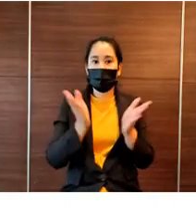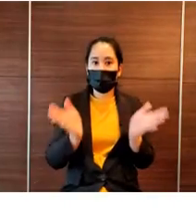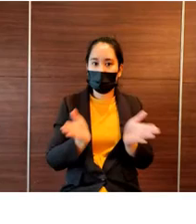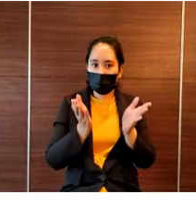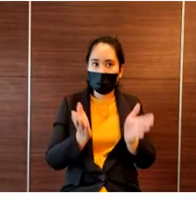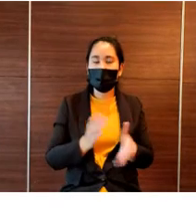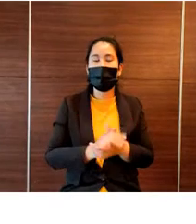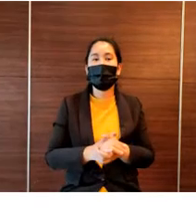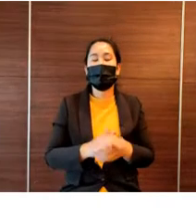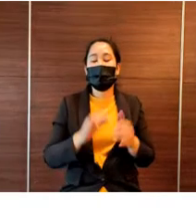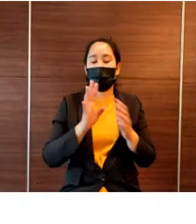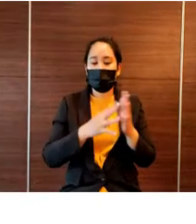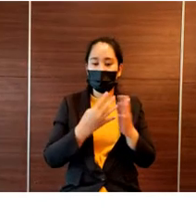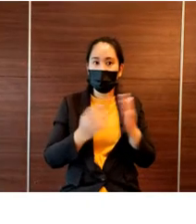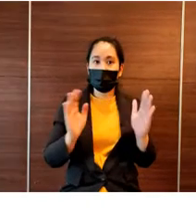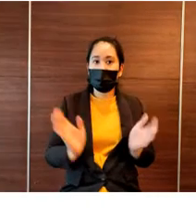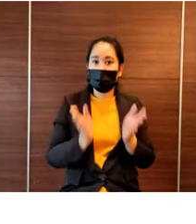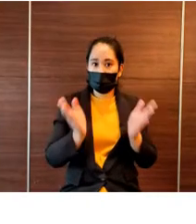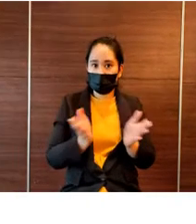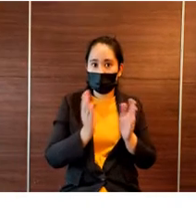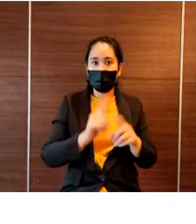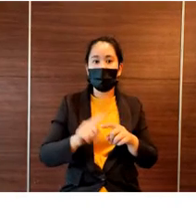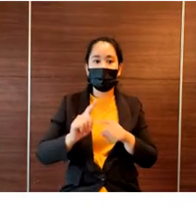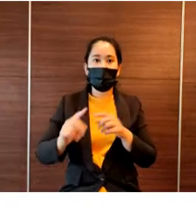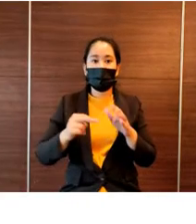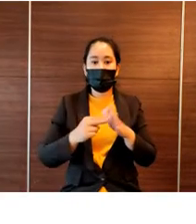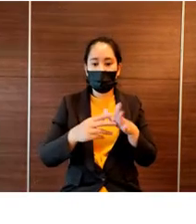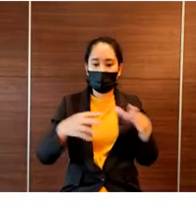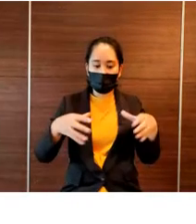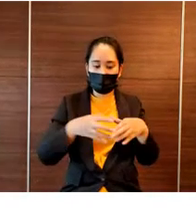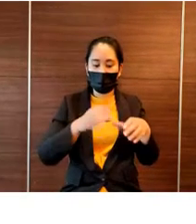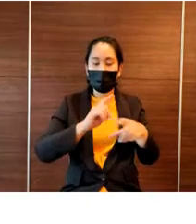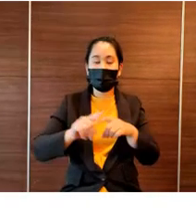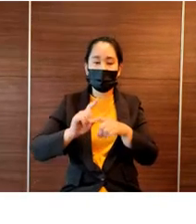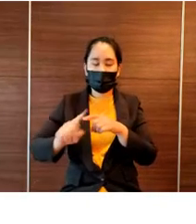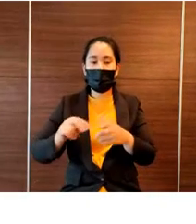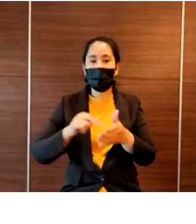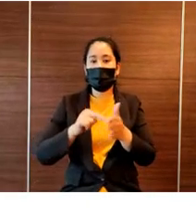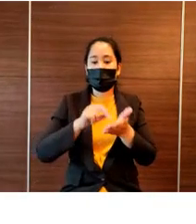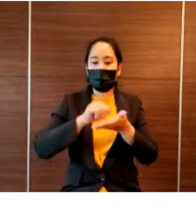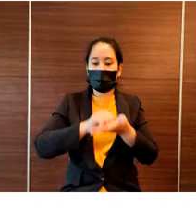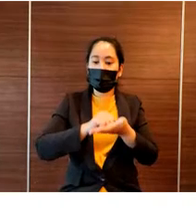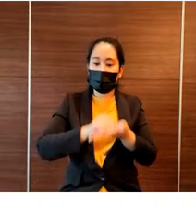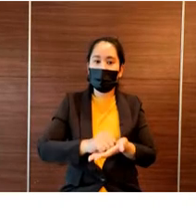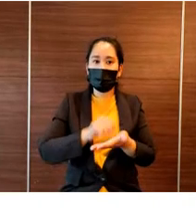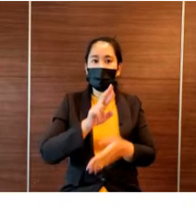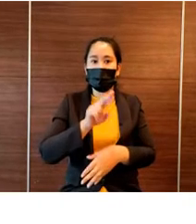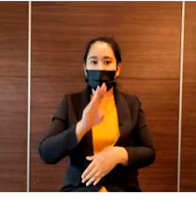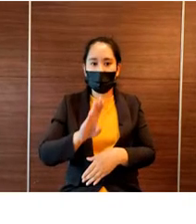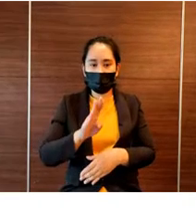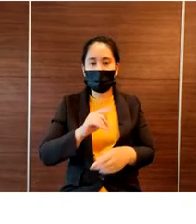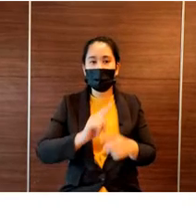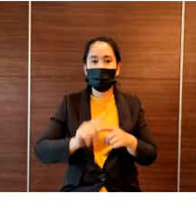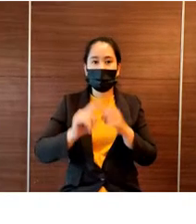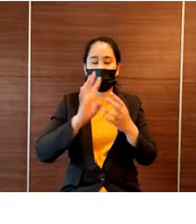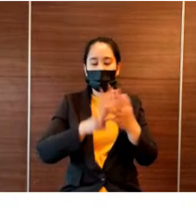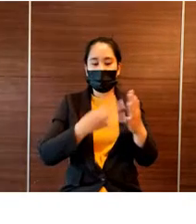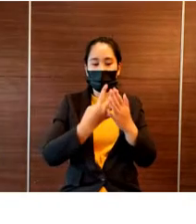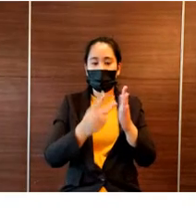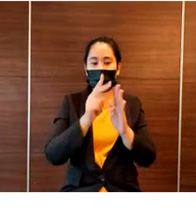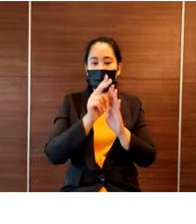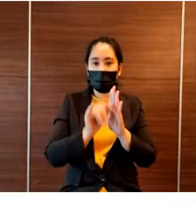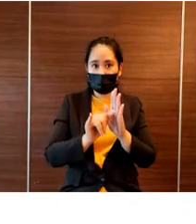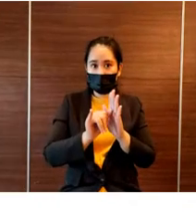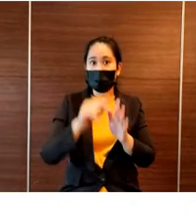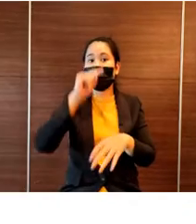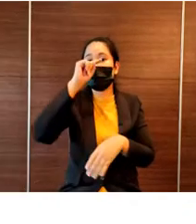ผู้ที่ใช้สารเสพติดที่มีเรียกว่ามีความหลากหลายทางเพศด้วยเนี่ยเข้าสู่ระบบบริการสุขภาพนโยบายของประเทศไ